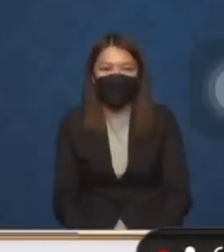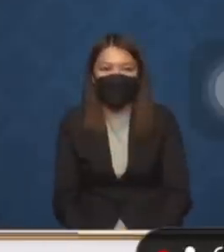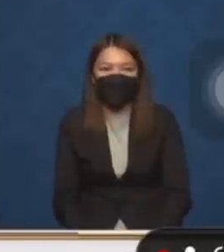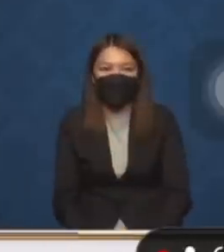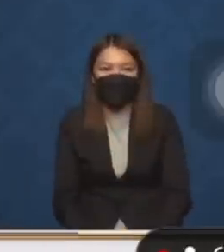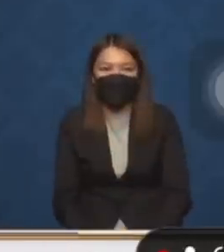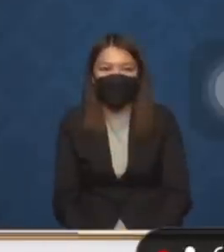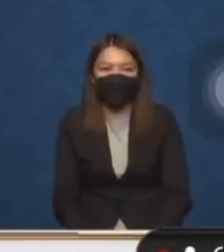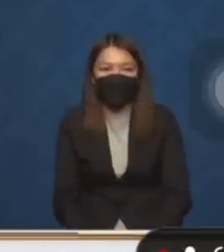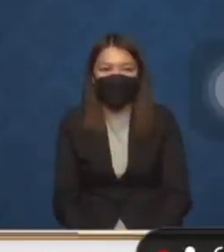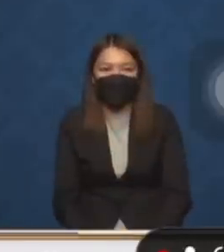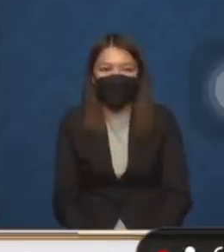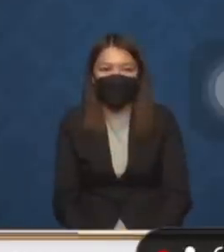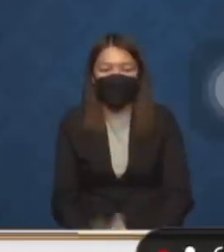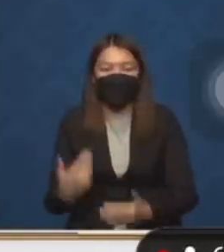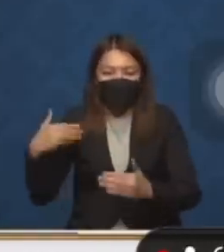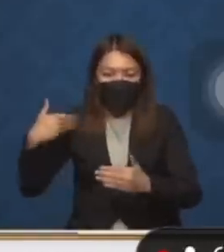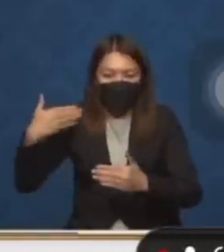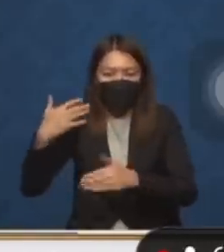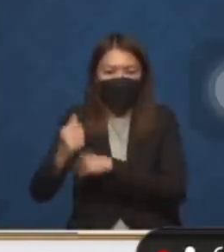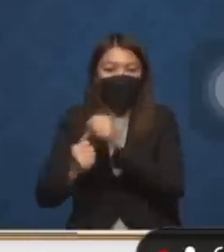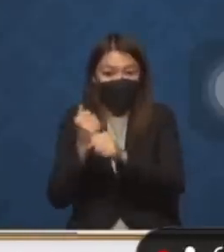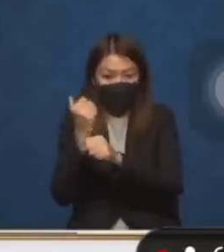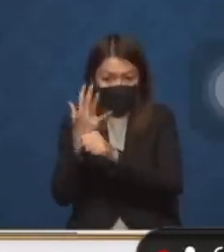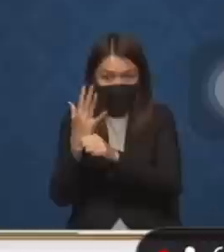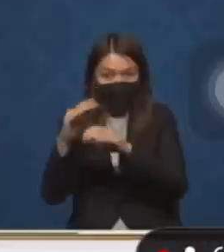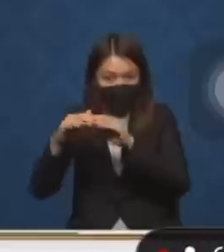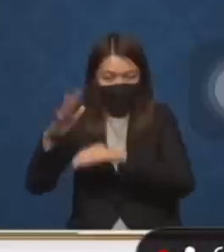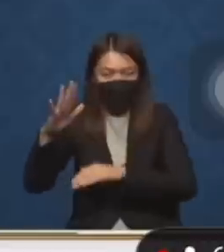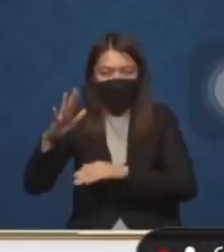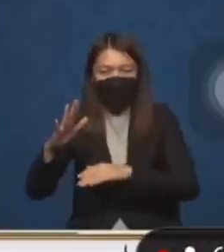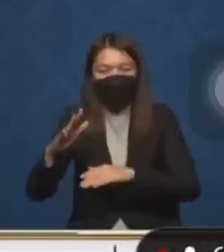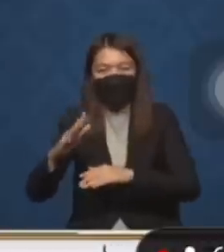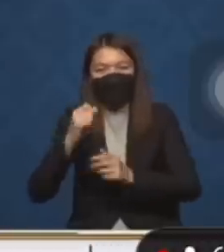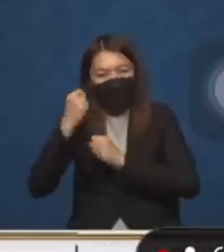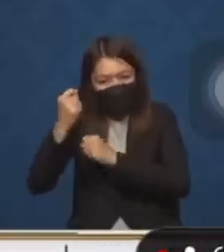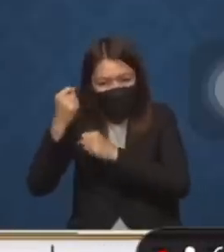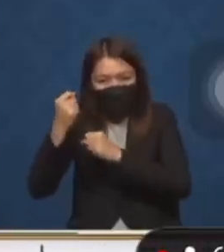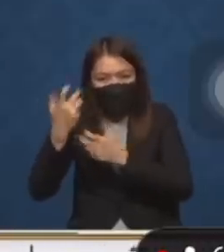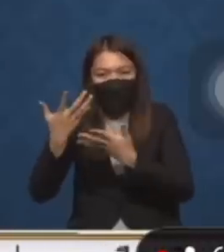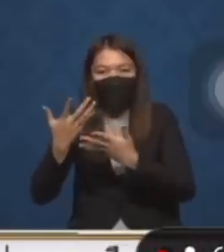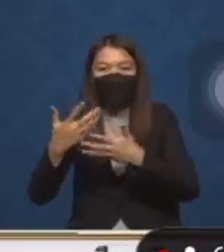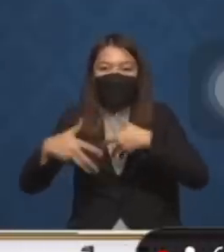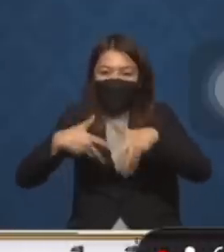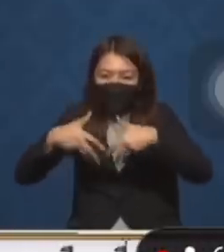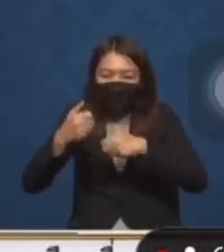อาก่าวได้ว่าระยตเวลามากก 5 ปี การแดงออก ก residency policy